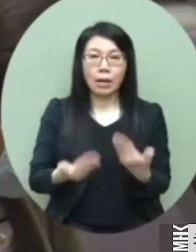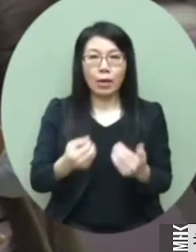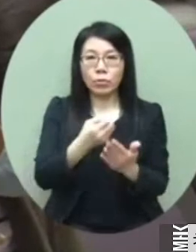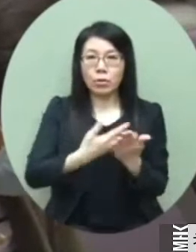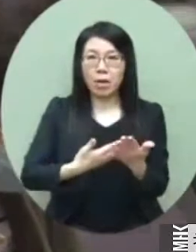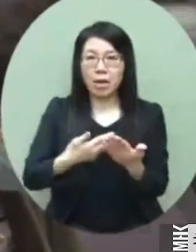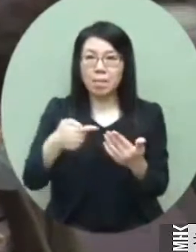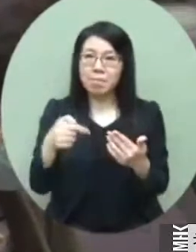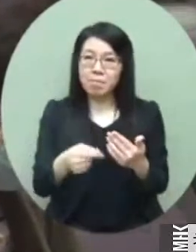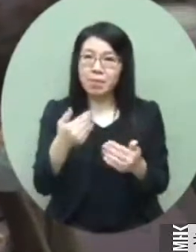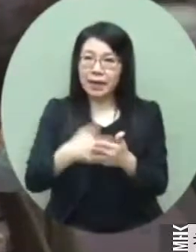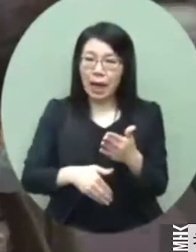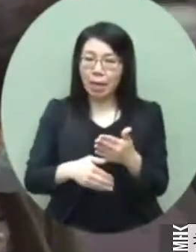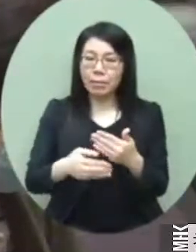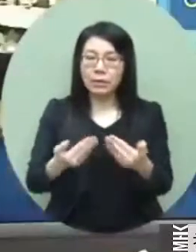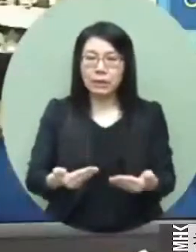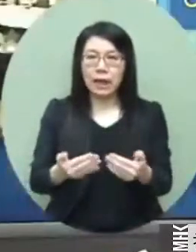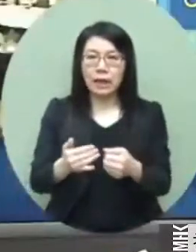准备了呢？